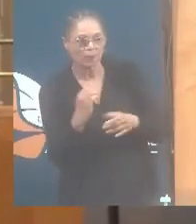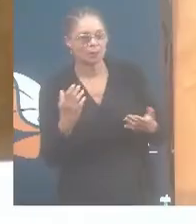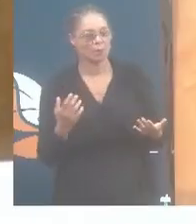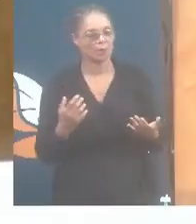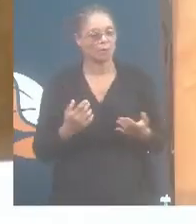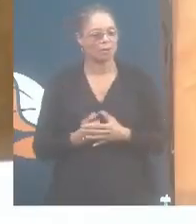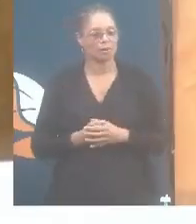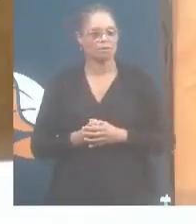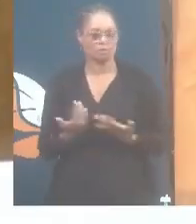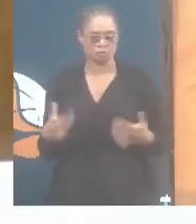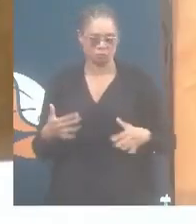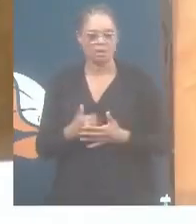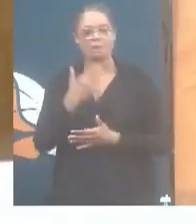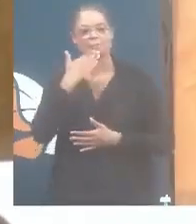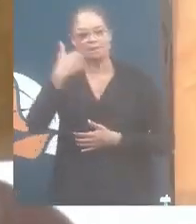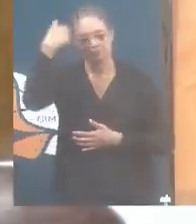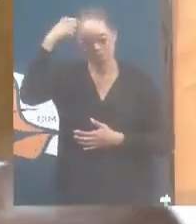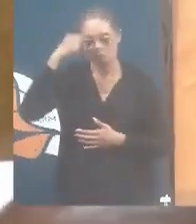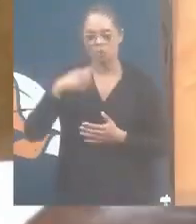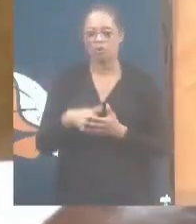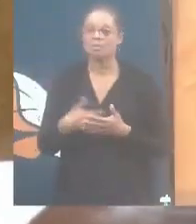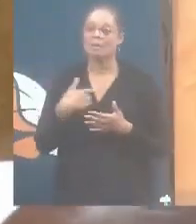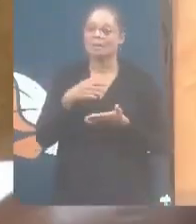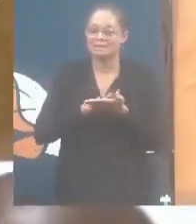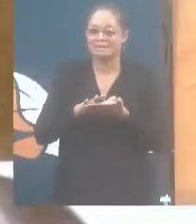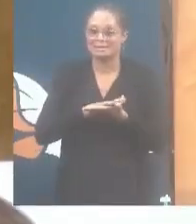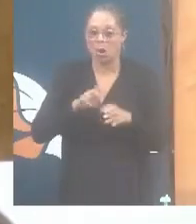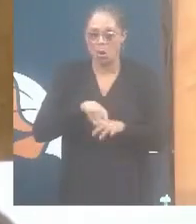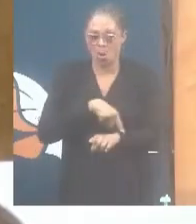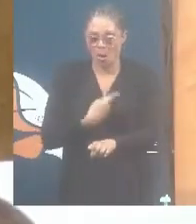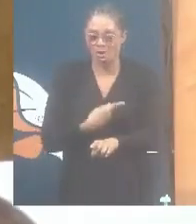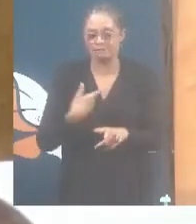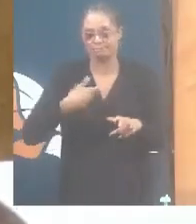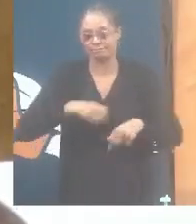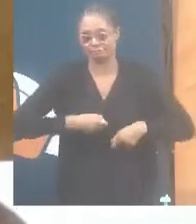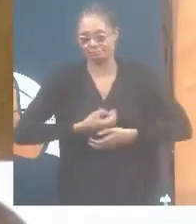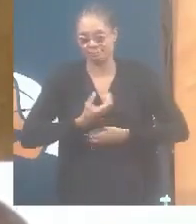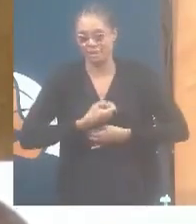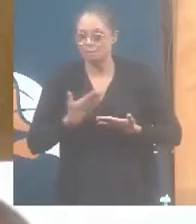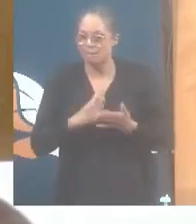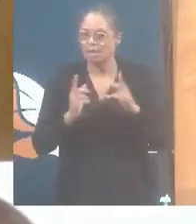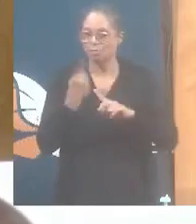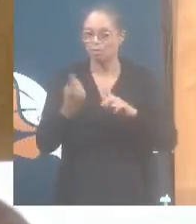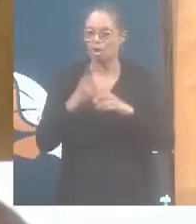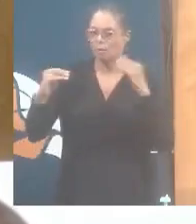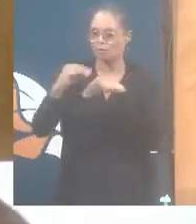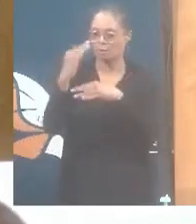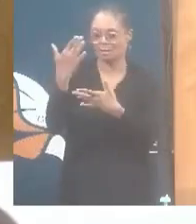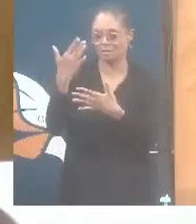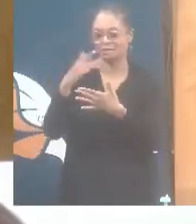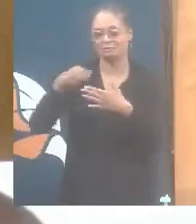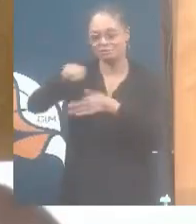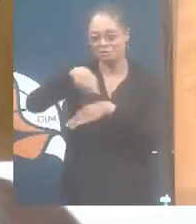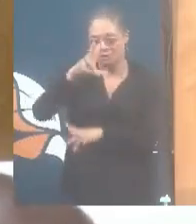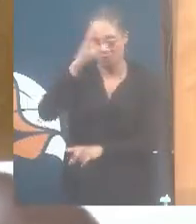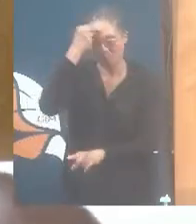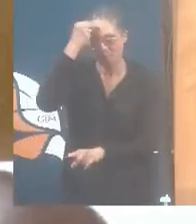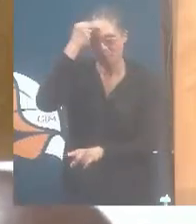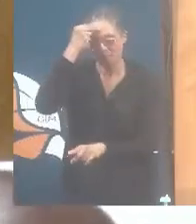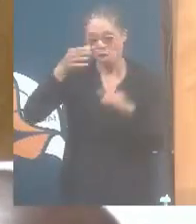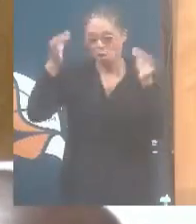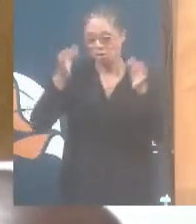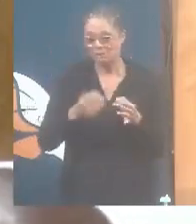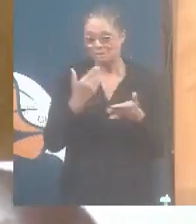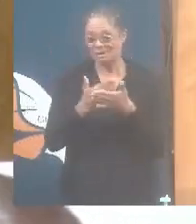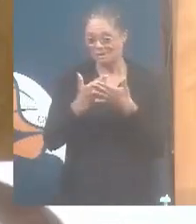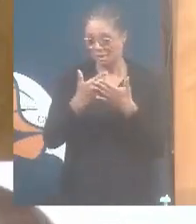comprendrons. Voilà. Merci, Président. Je m'excuse d'avoir été long, mais il est important que le peuple martiniquais comprenne que la comptabilité est